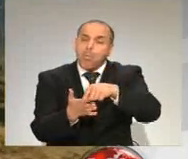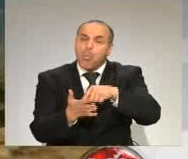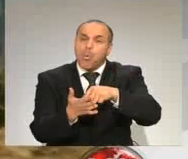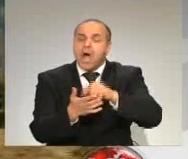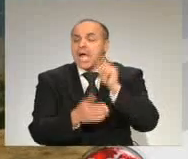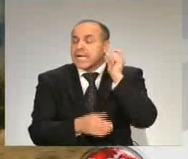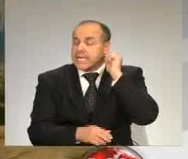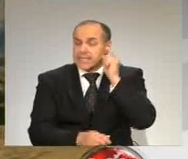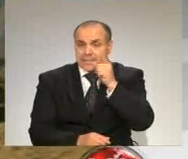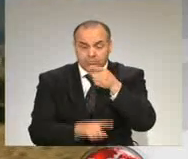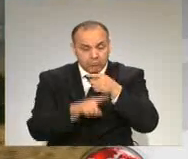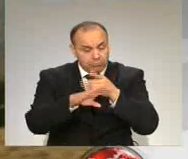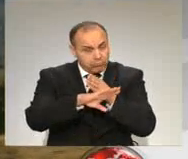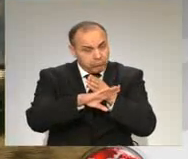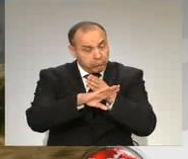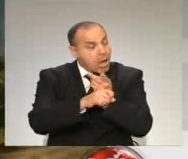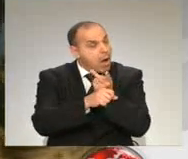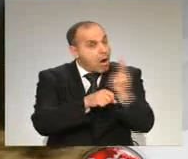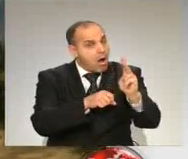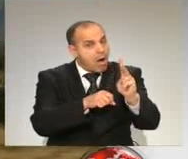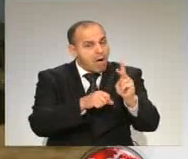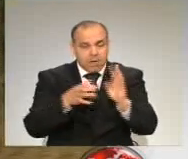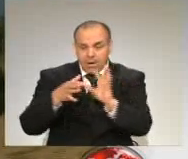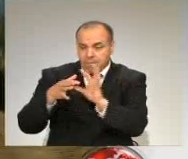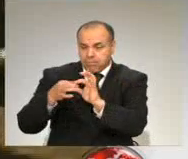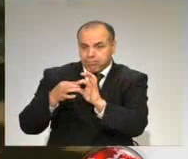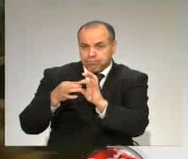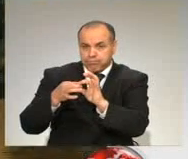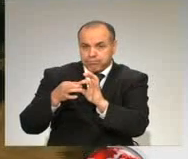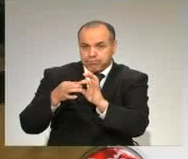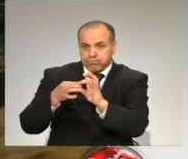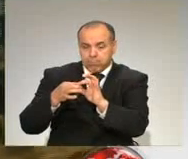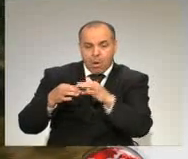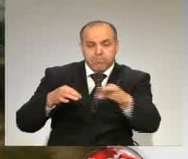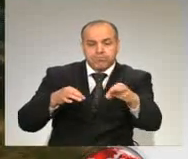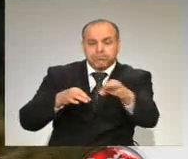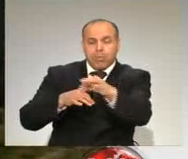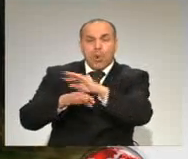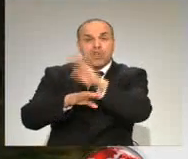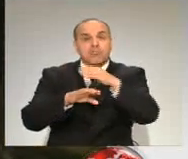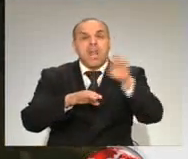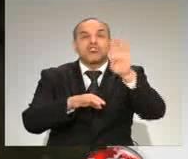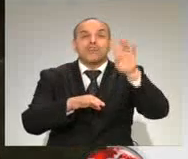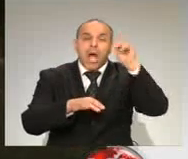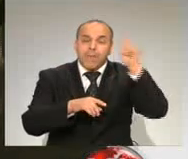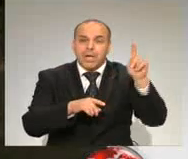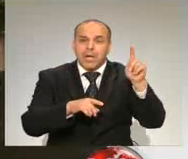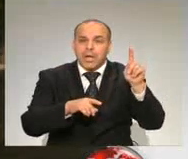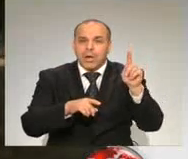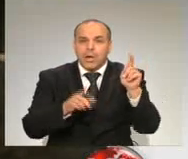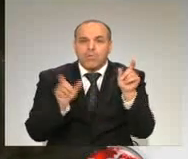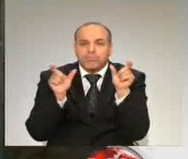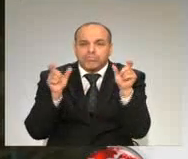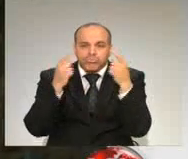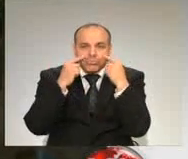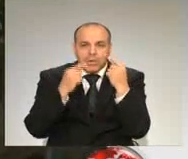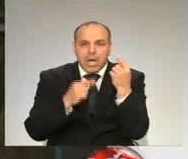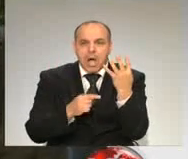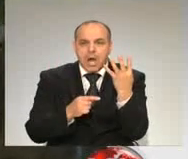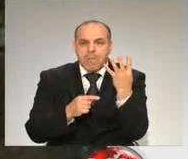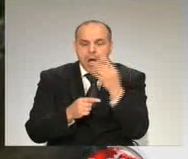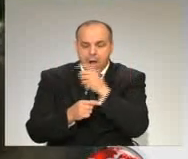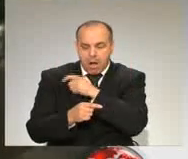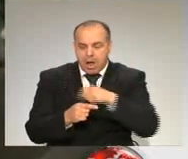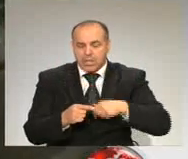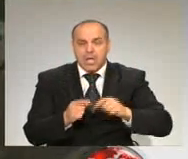بالقصرين، مفترق بولعابه الرابط بين سفحي سمامه والشعنبي كان في حراسته